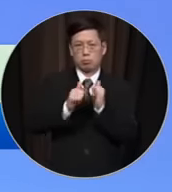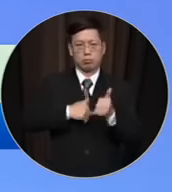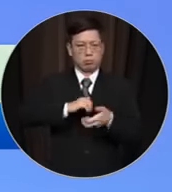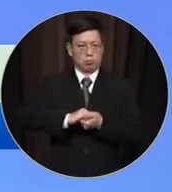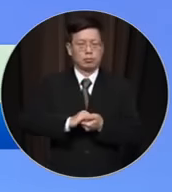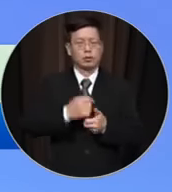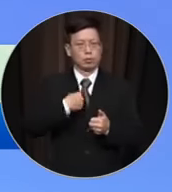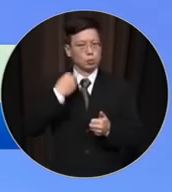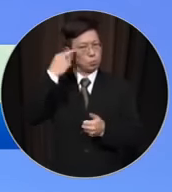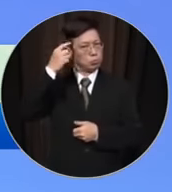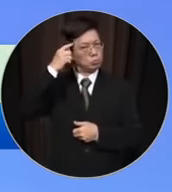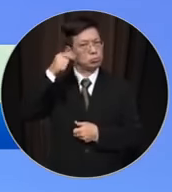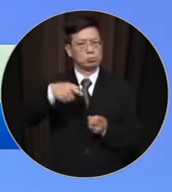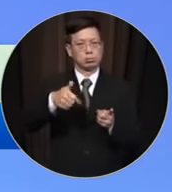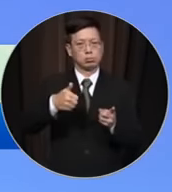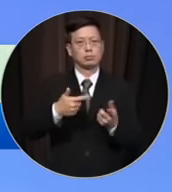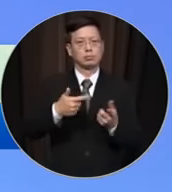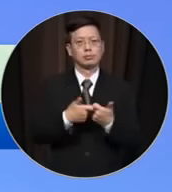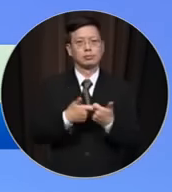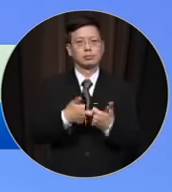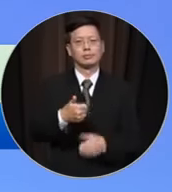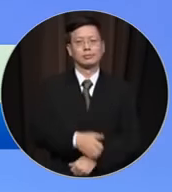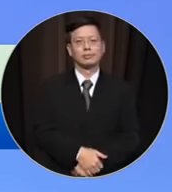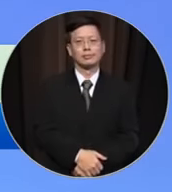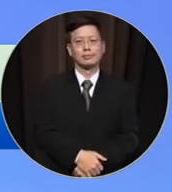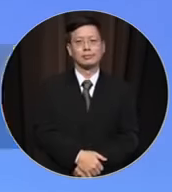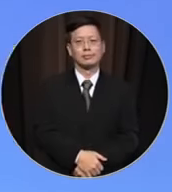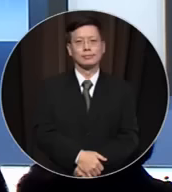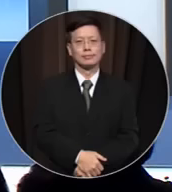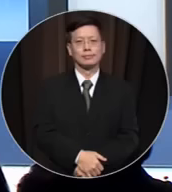的决定，我觉得这可能会是一个比较好的处理模式。